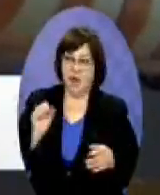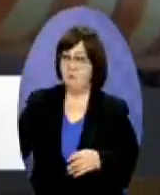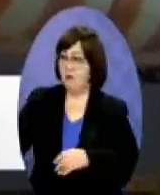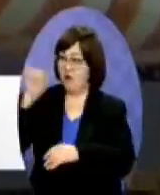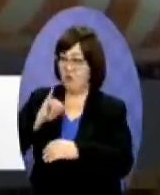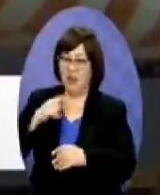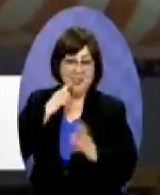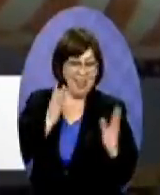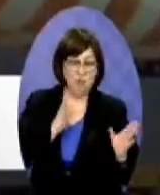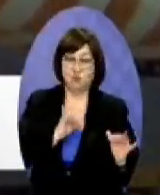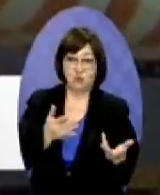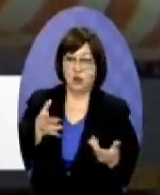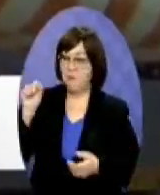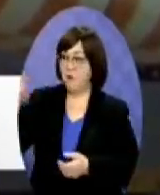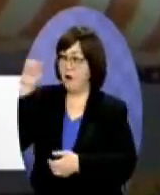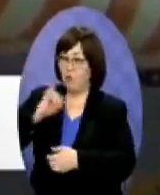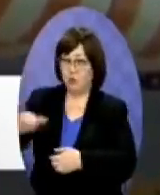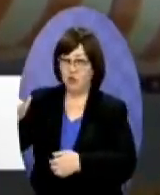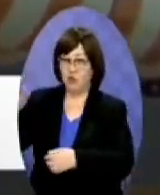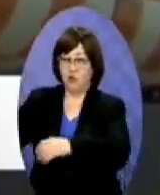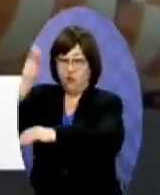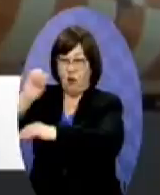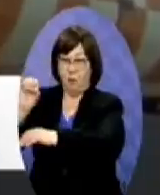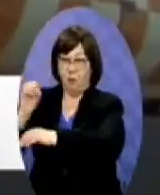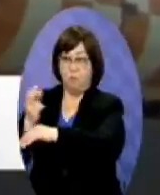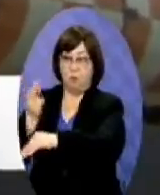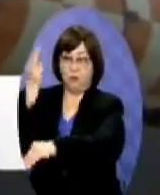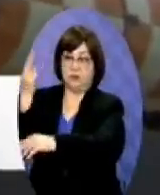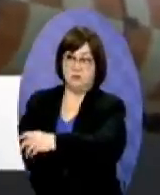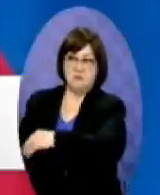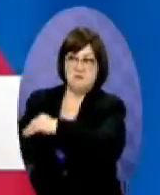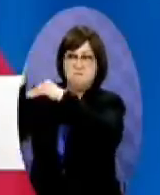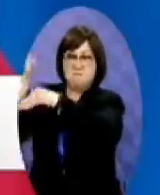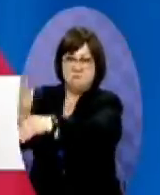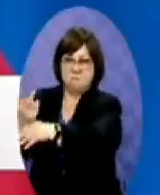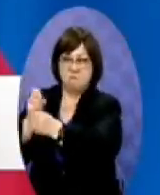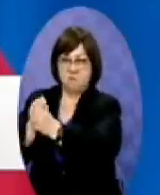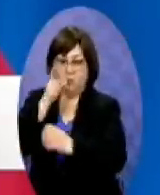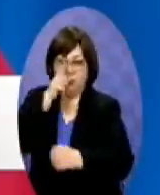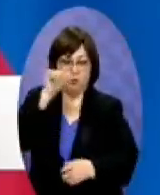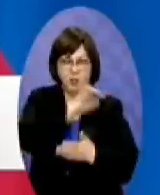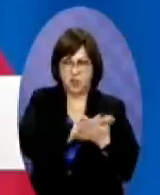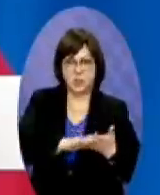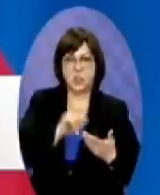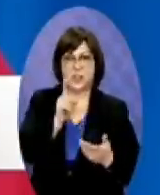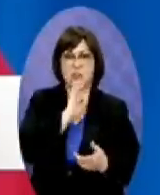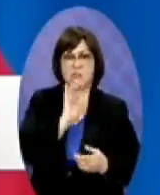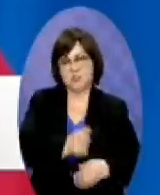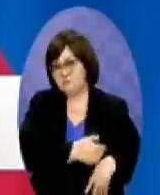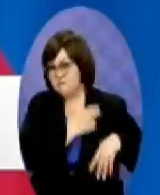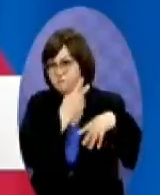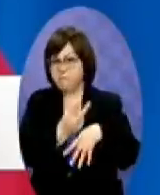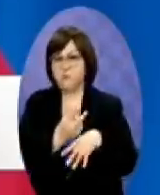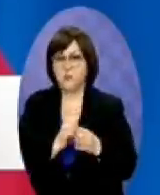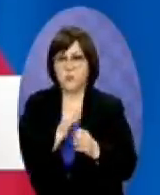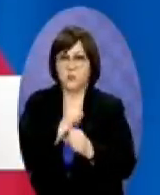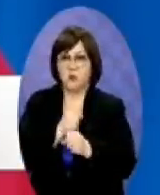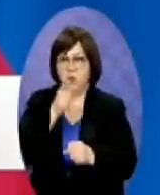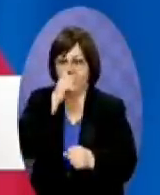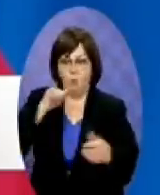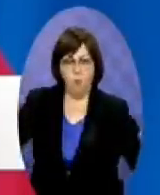Путин байрлуулбал хариуд нь Орос шин зэвсгээ байрлуулна гэдгийг анхааруулсан байна. За Оросын холбооны улс дуунаас 9 дахин